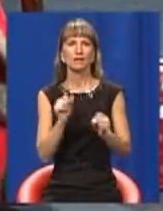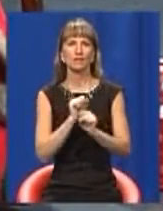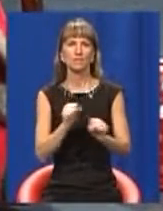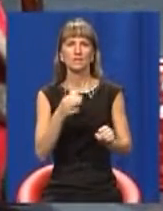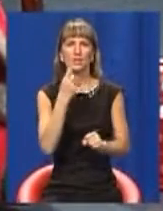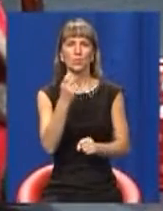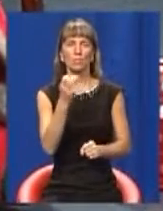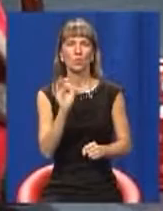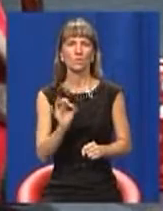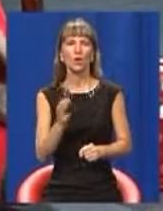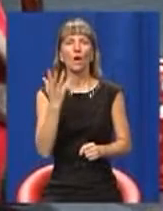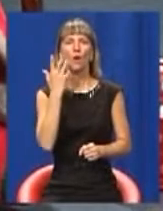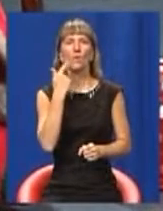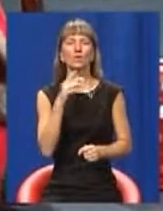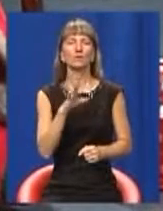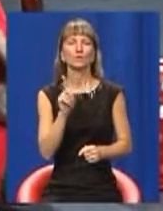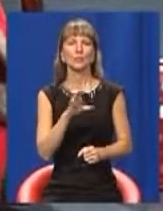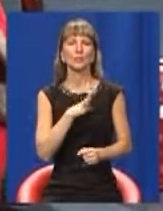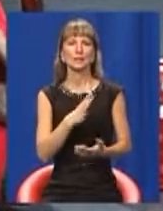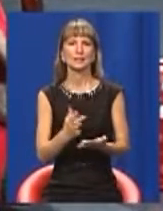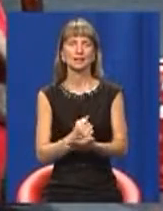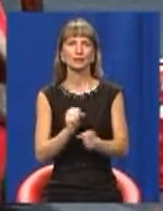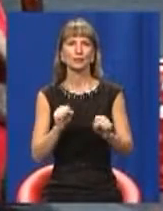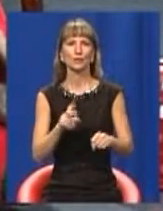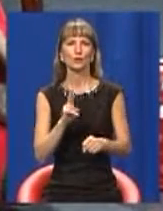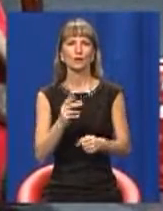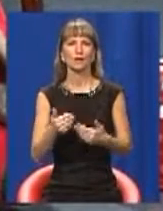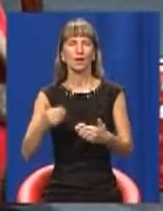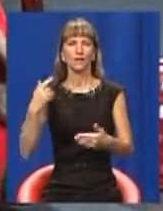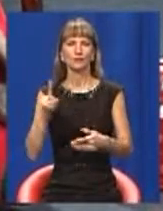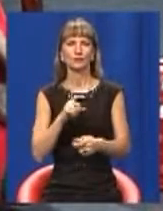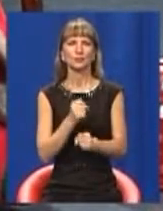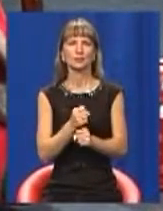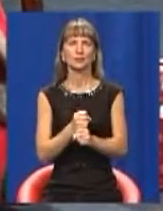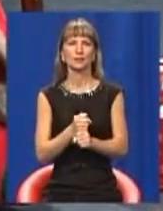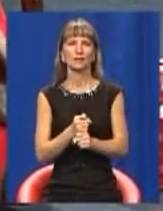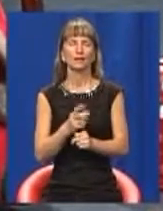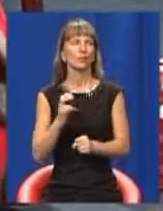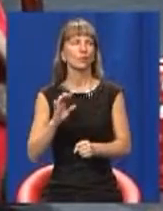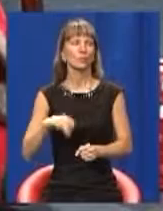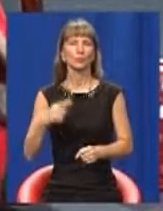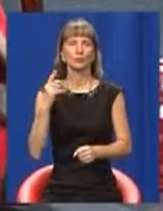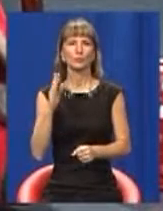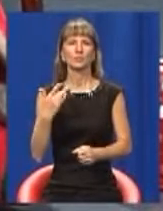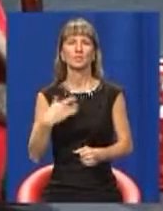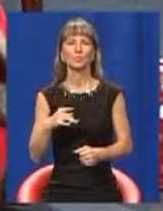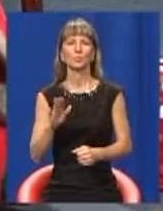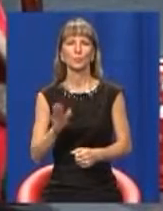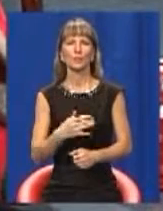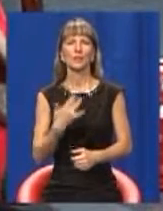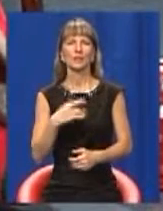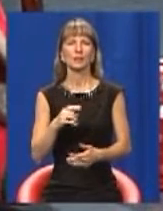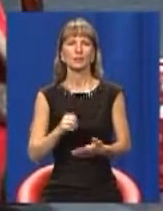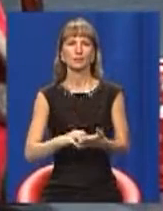сказати 100%. Коли що було знайдено? Тому що, можливо, хтось до цього щось зробив, а ви думаєте, та, грить з ним, навіщо його там патентувати